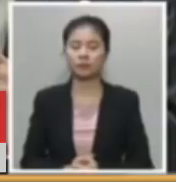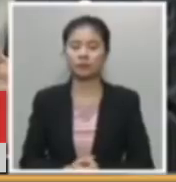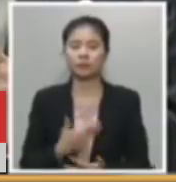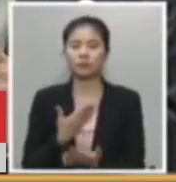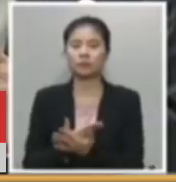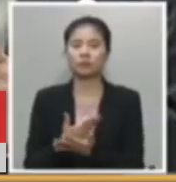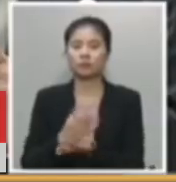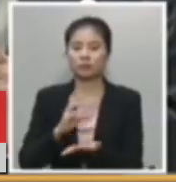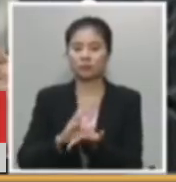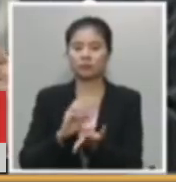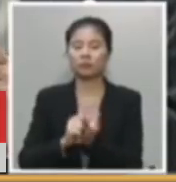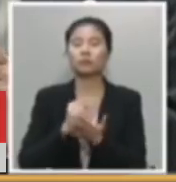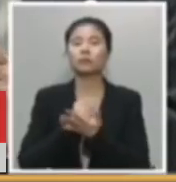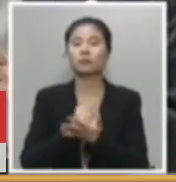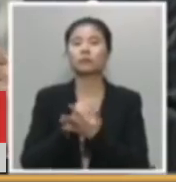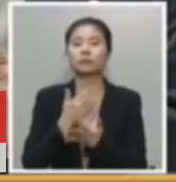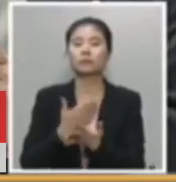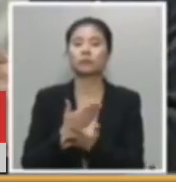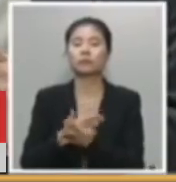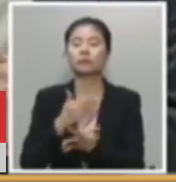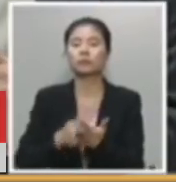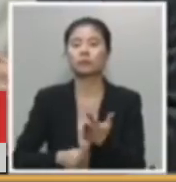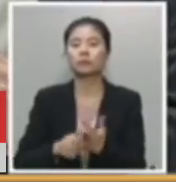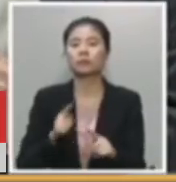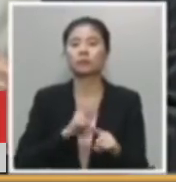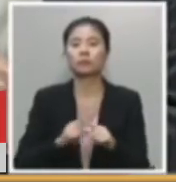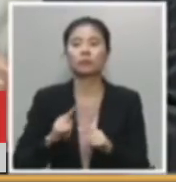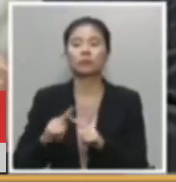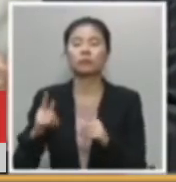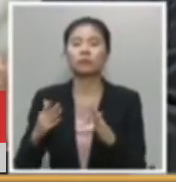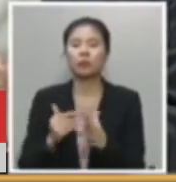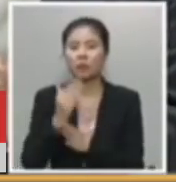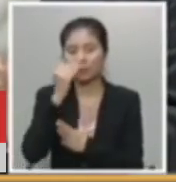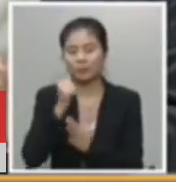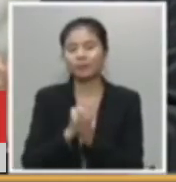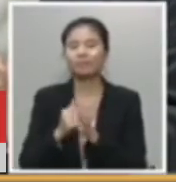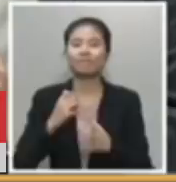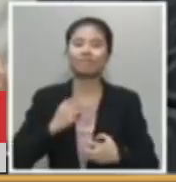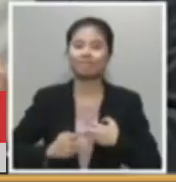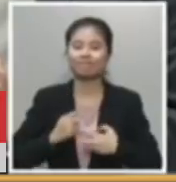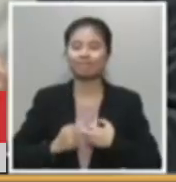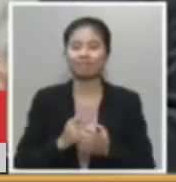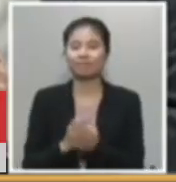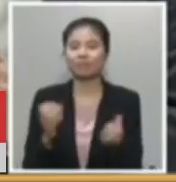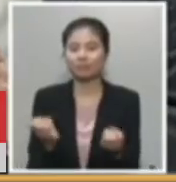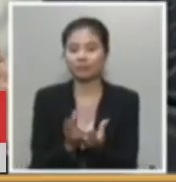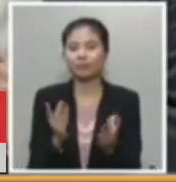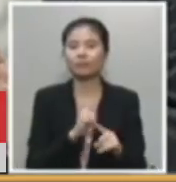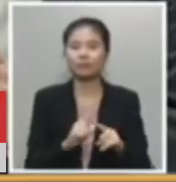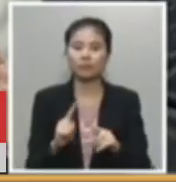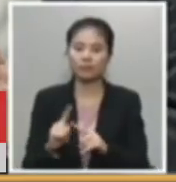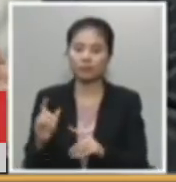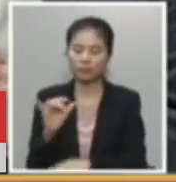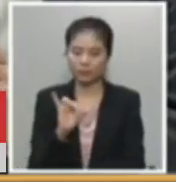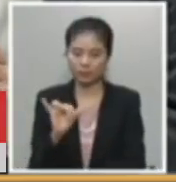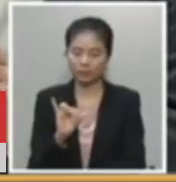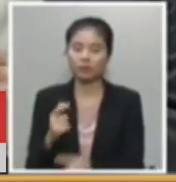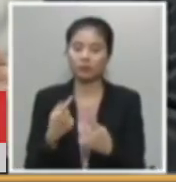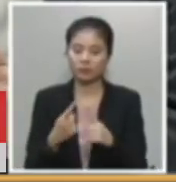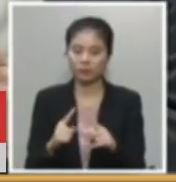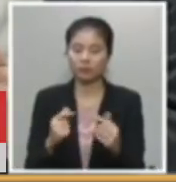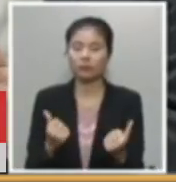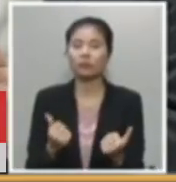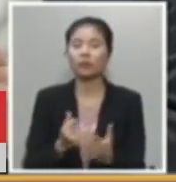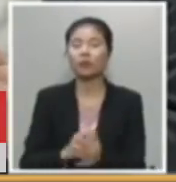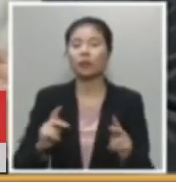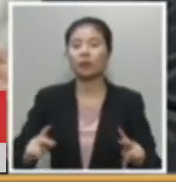บประมาณไปชดเชยหนี้แต่อย่างใดก็แสดงว่าไม่ได้เดือดร้อนอะไรครับแต่ขณะนี้นะครับกระทรว